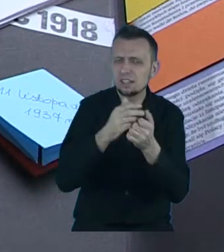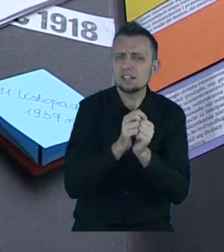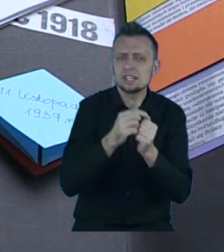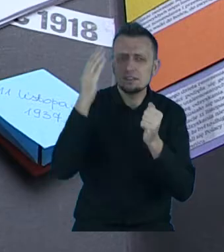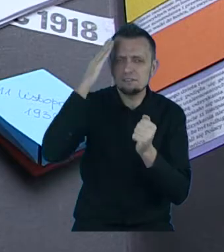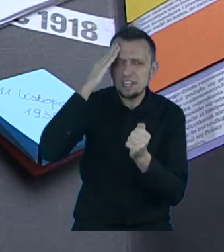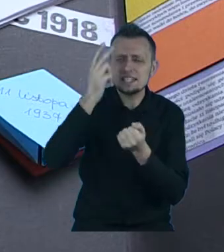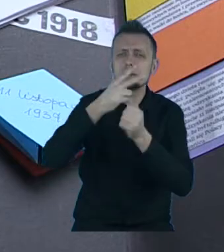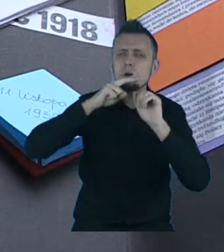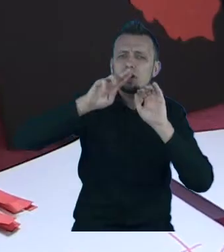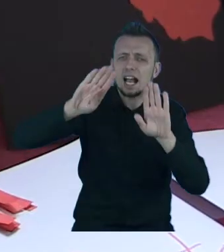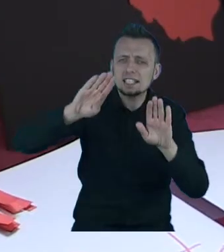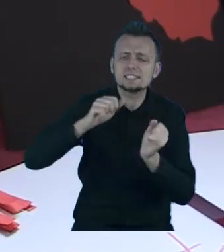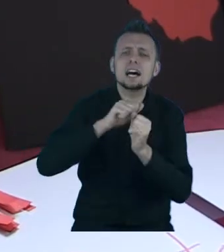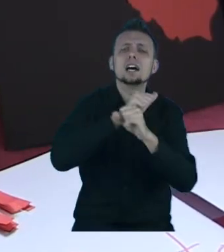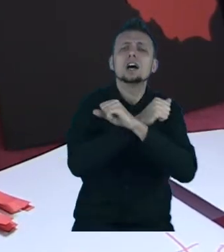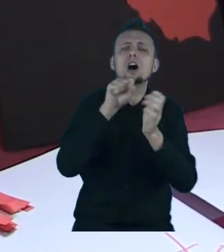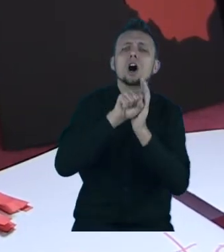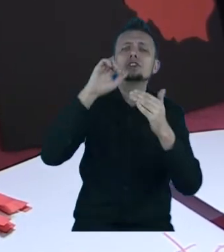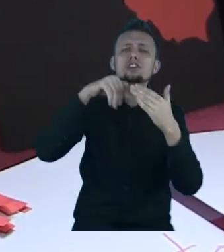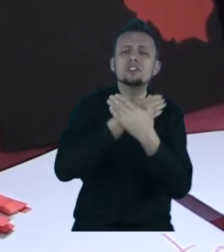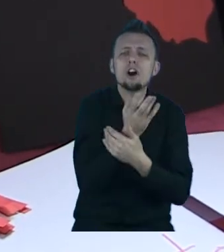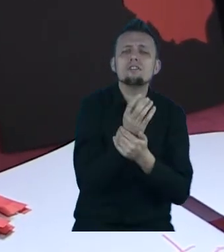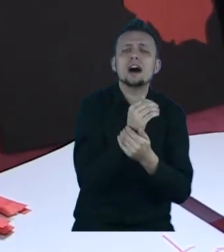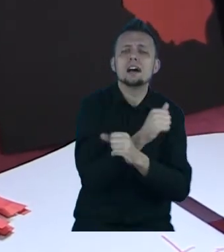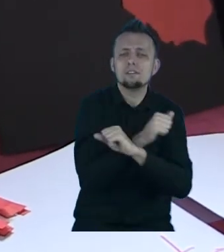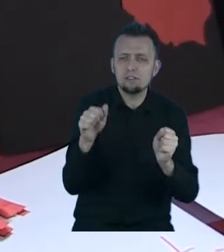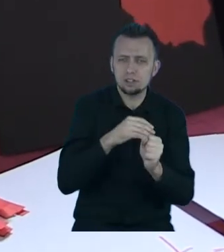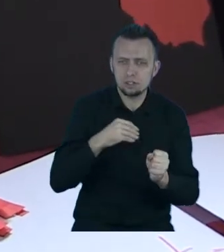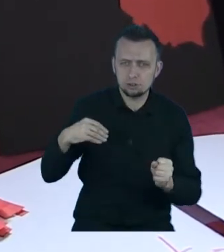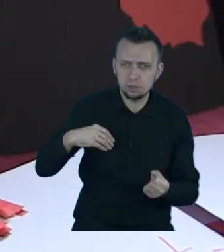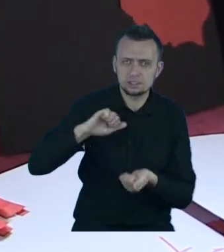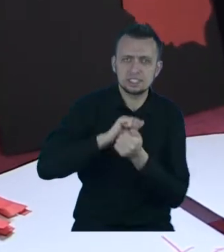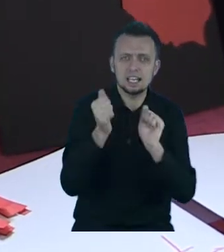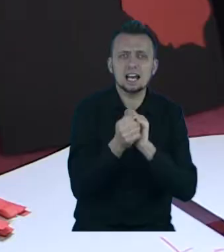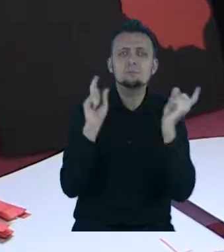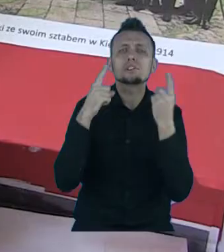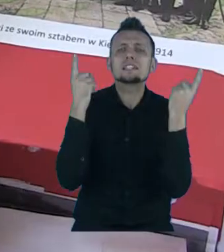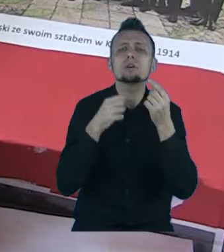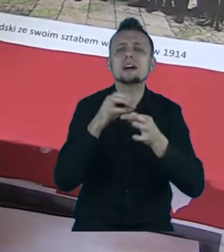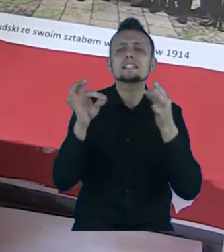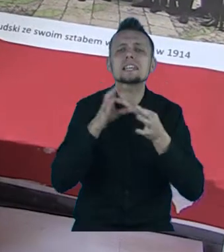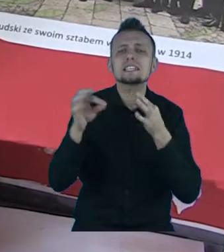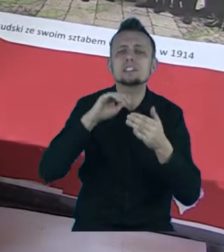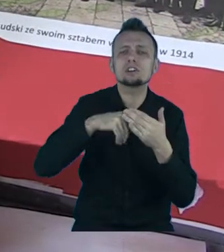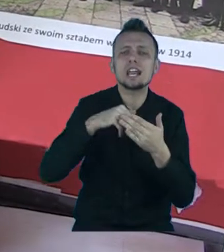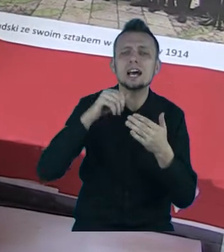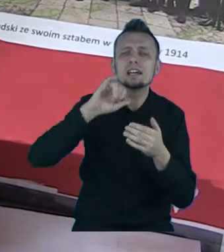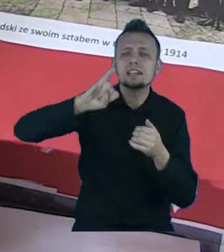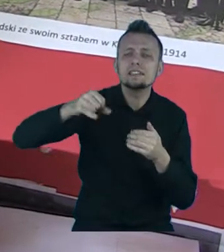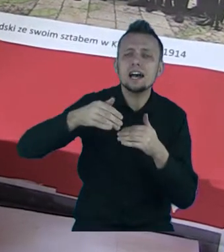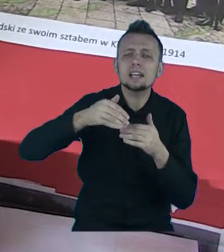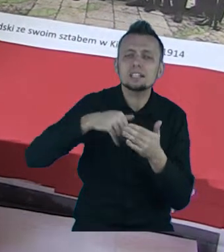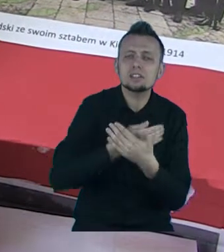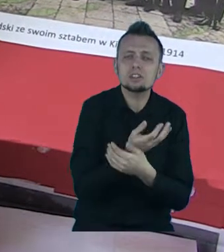odzyskaniem niepodległości w 1918, bądź wydarzenia z najnowszej historii Polski, które z utrzymaniem niepodległości się